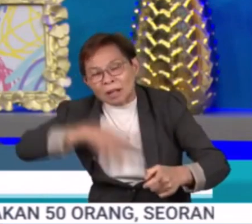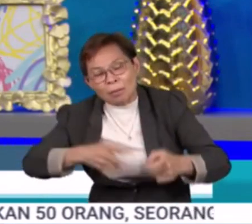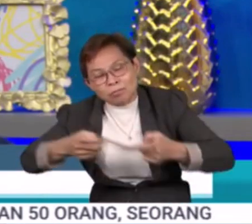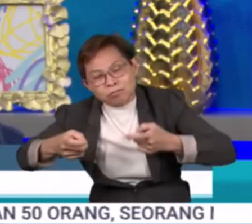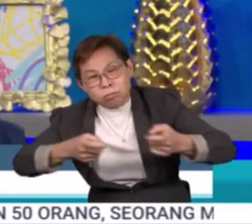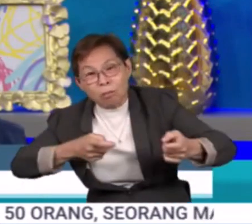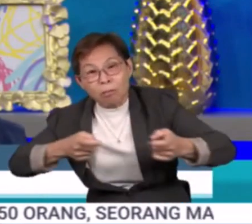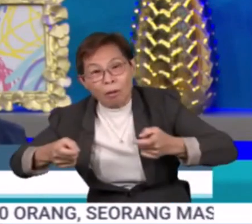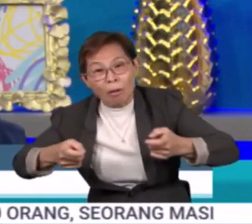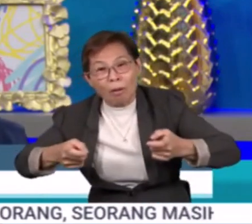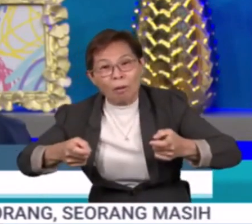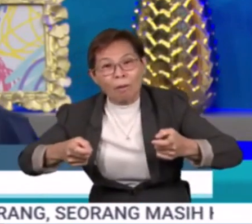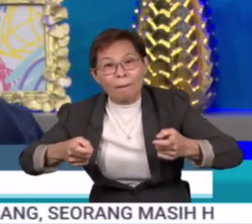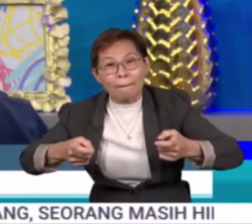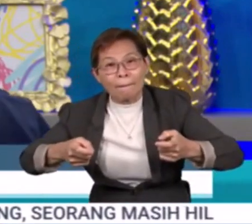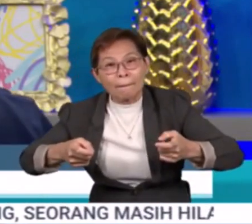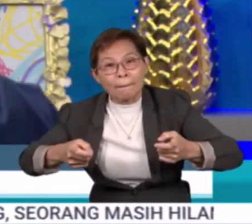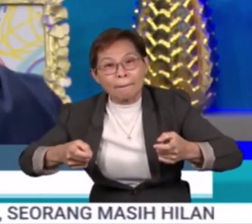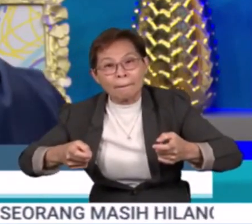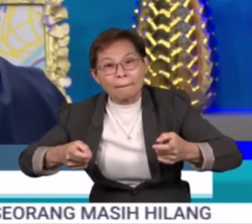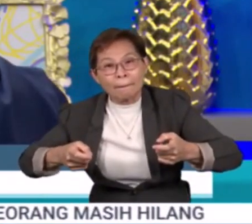alaihi wasallam